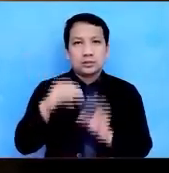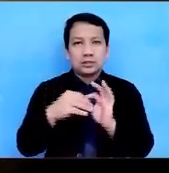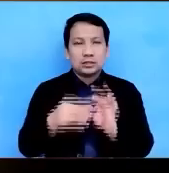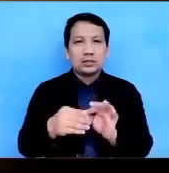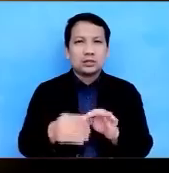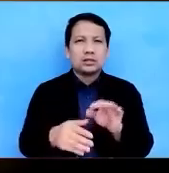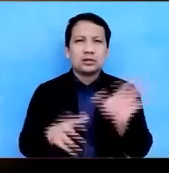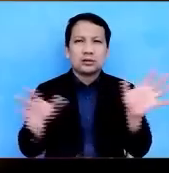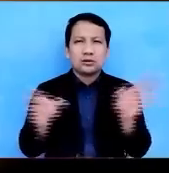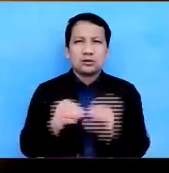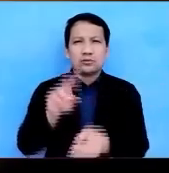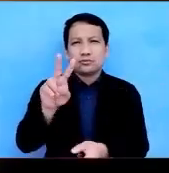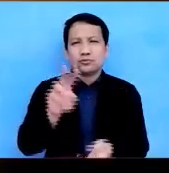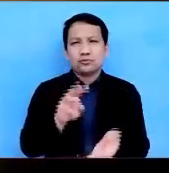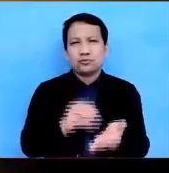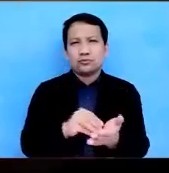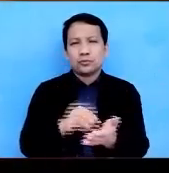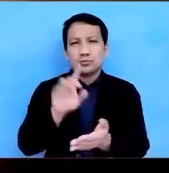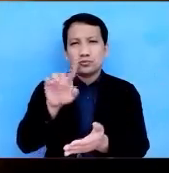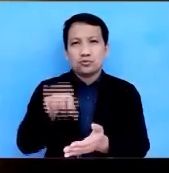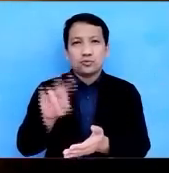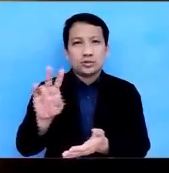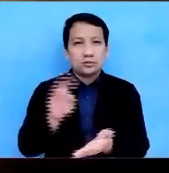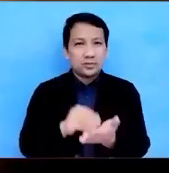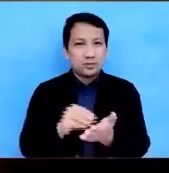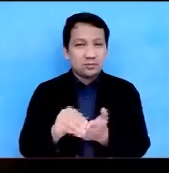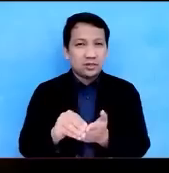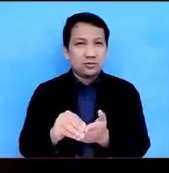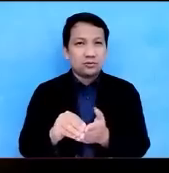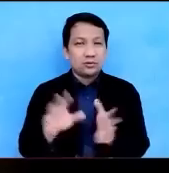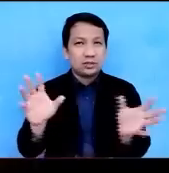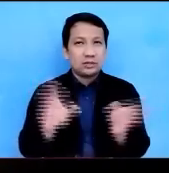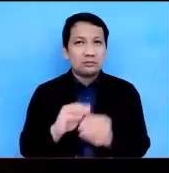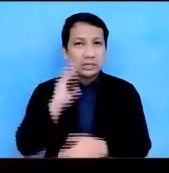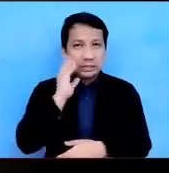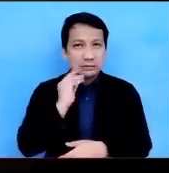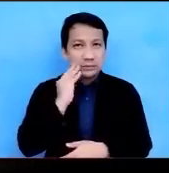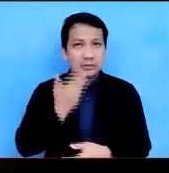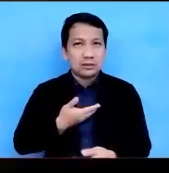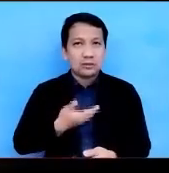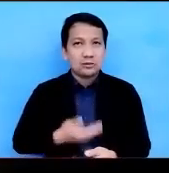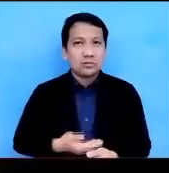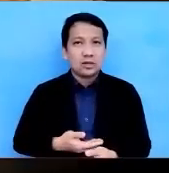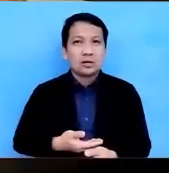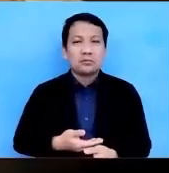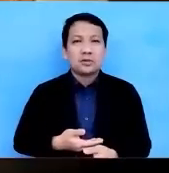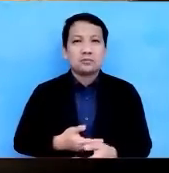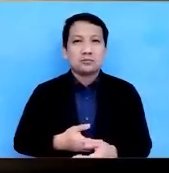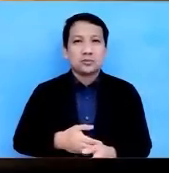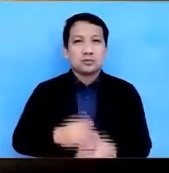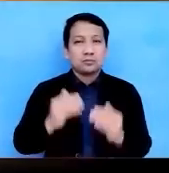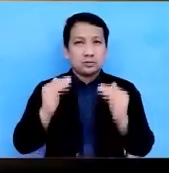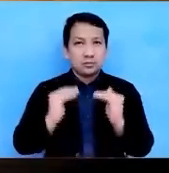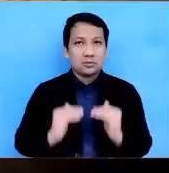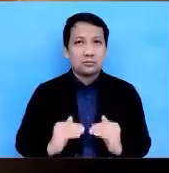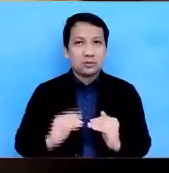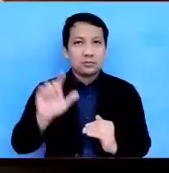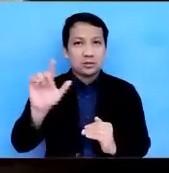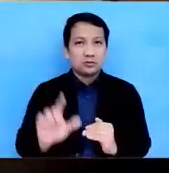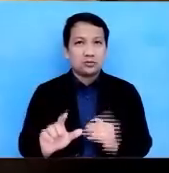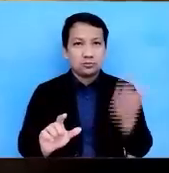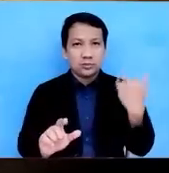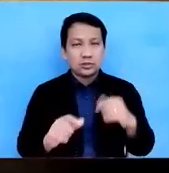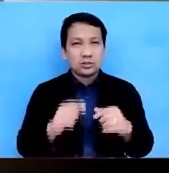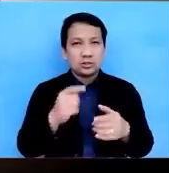mahigit 2,700,000 pamilyang Pilipino ang nakararanas ng gutom. Bagamat mas mababa ito kesa sa survey nitong